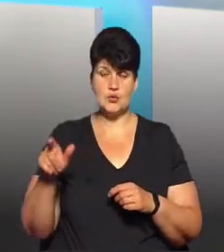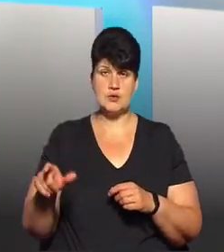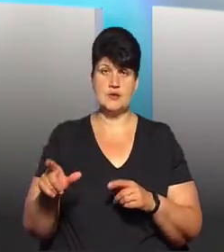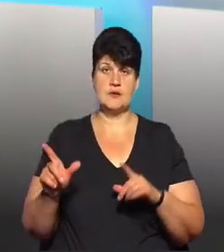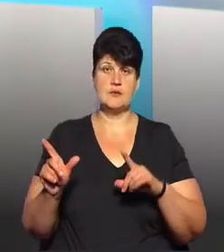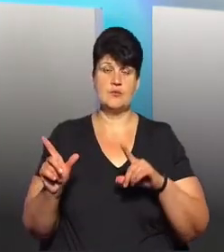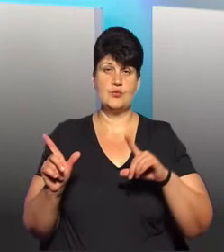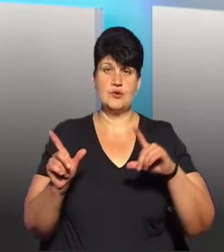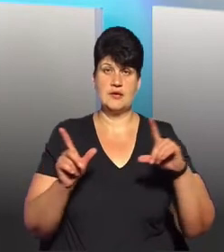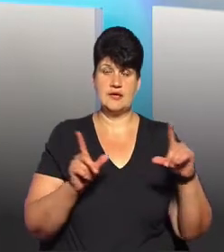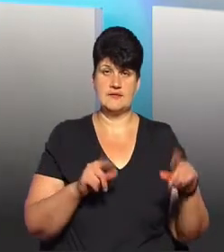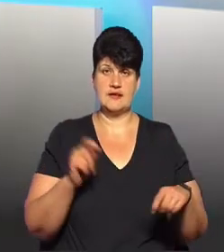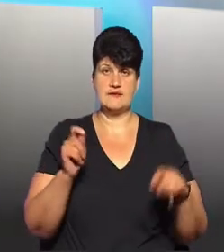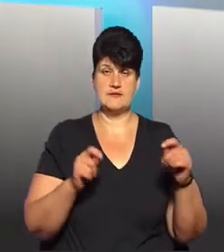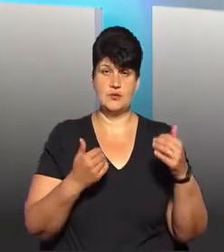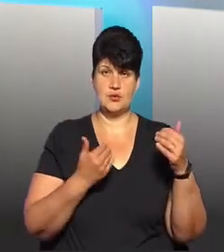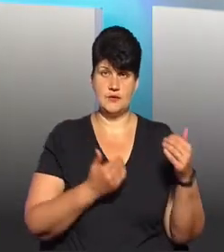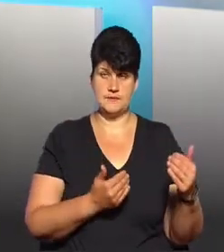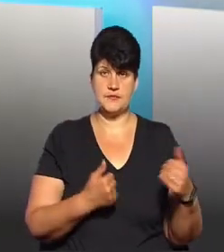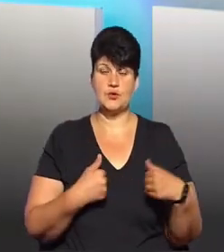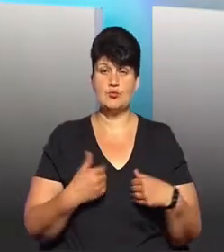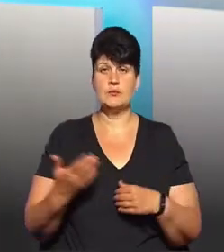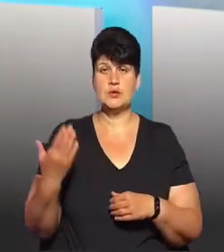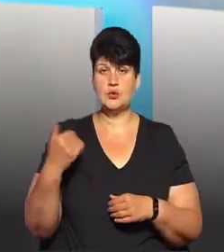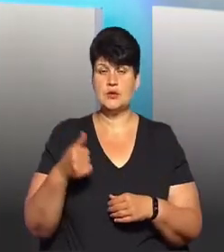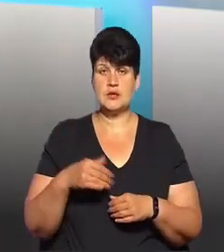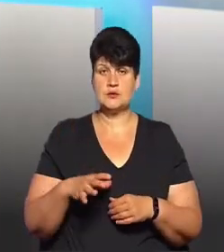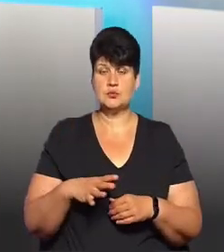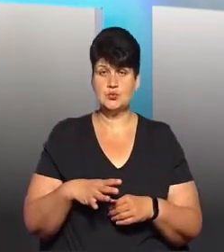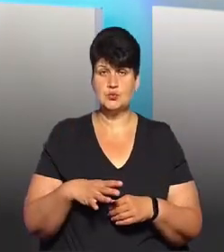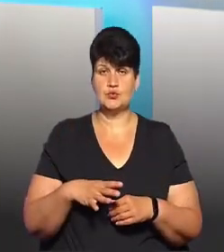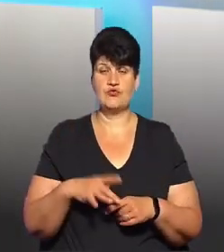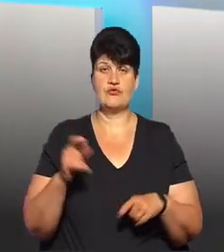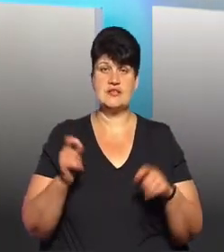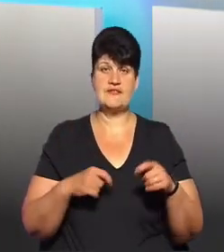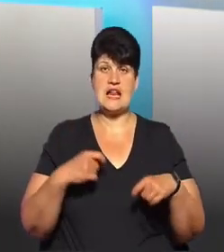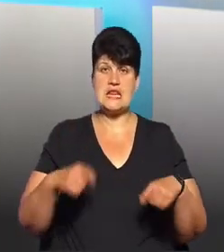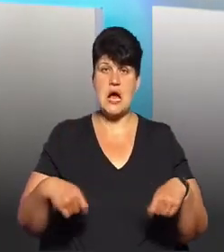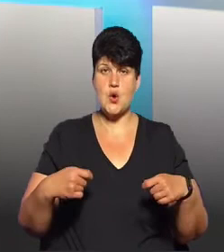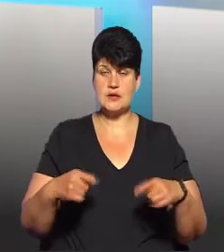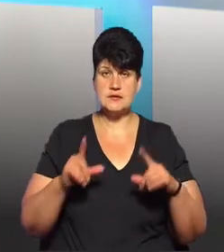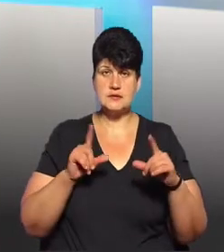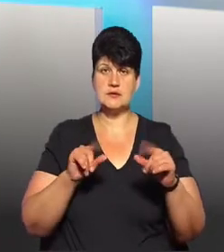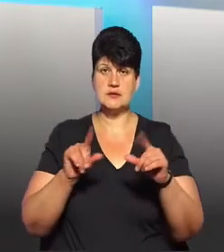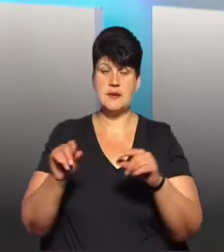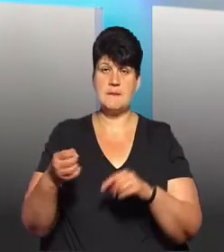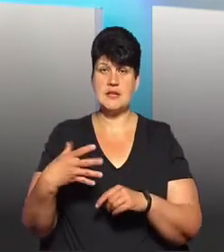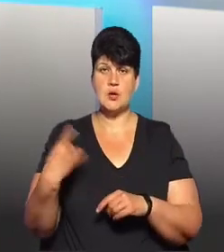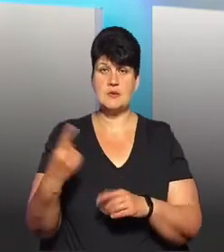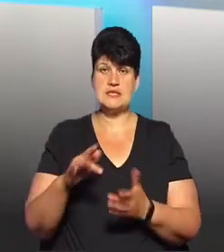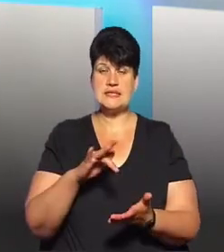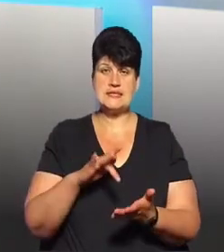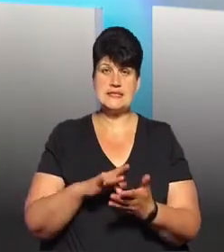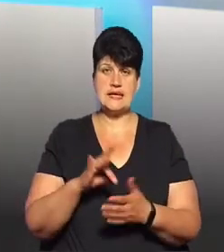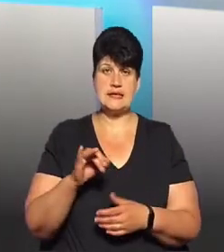місто» поїхав до них. Тому минулий рік провели такий собі фестиваль на колесах, відвідували 15 обласних центрів, люди були щасливі,